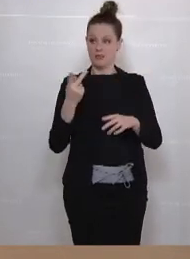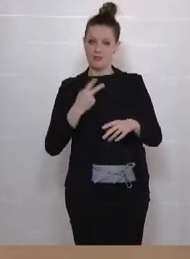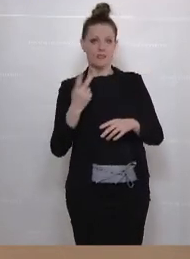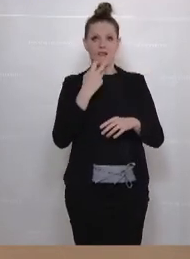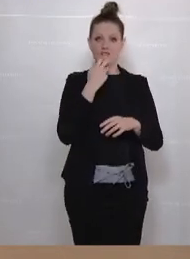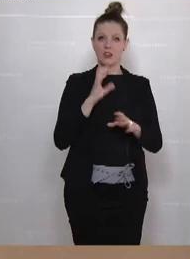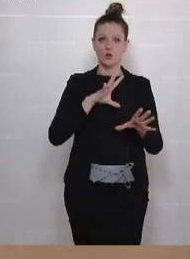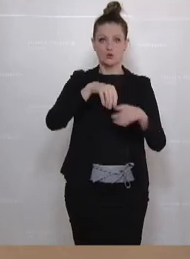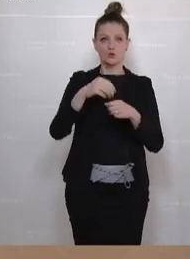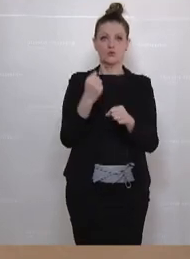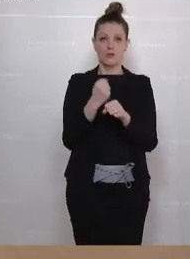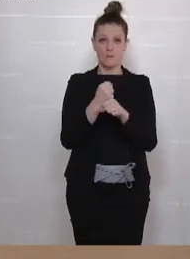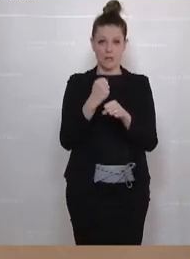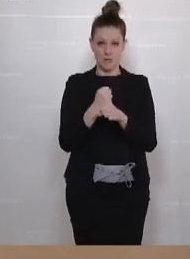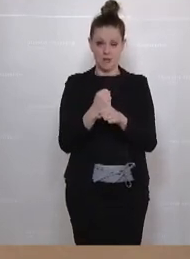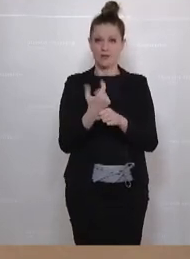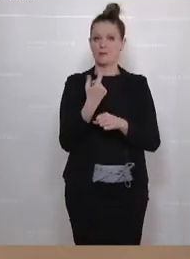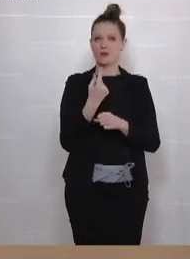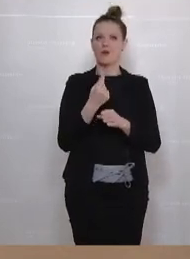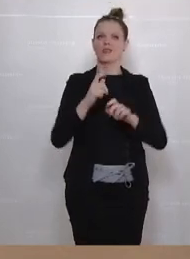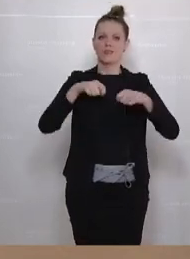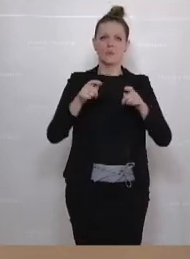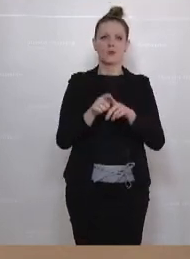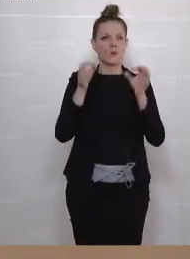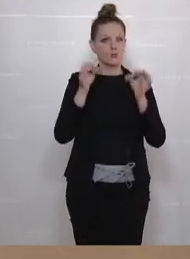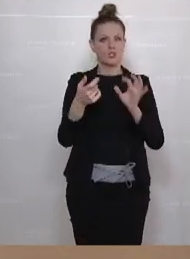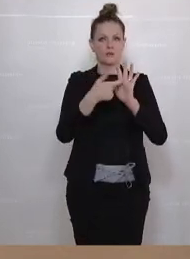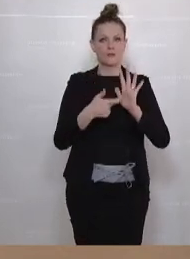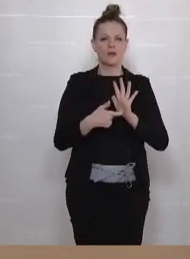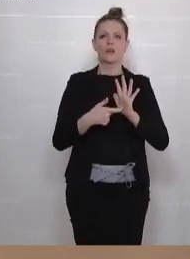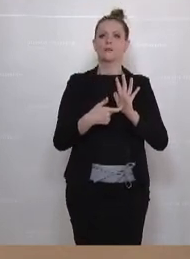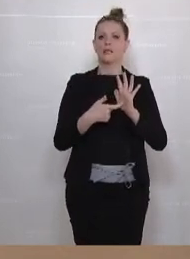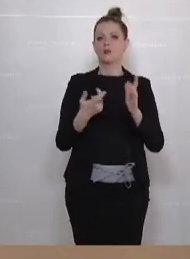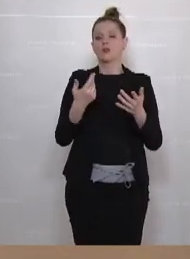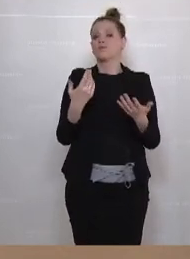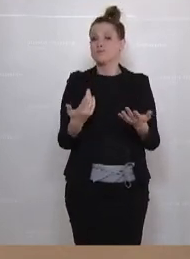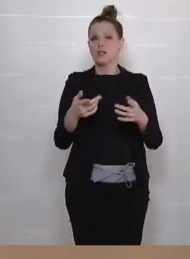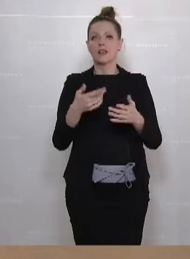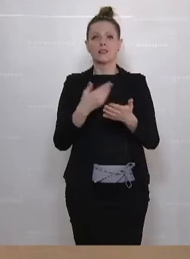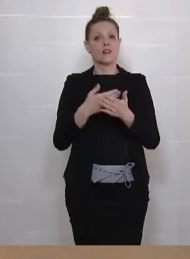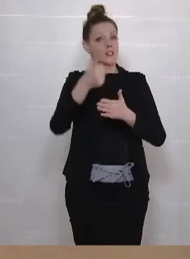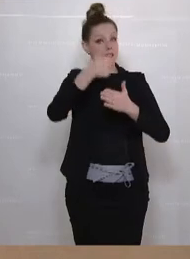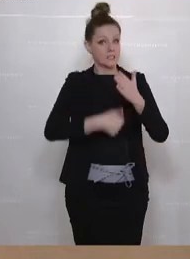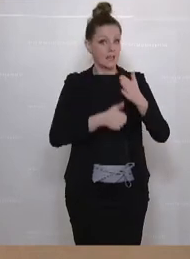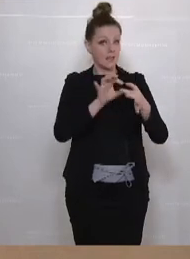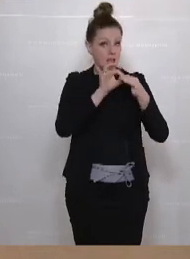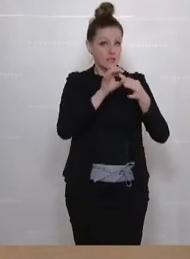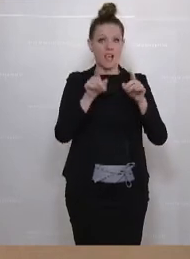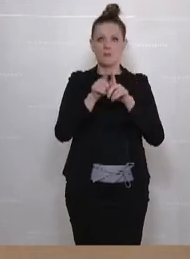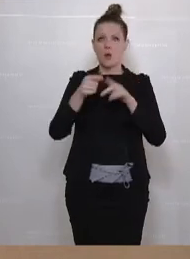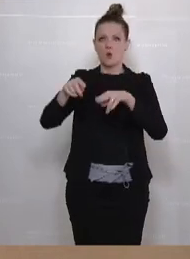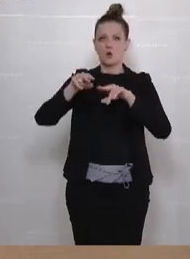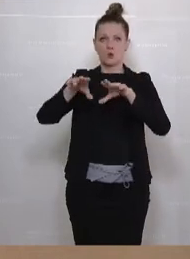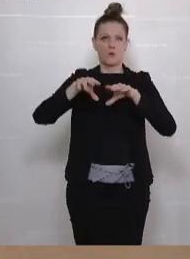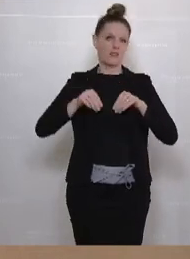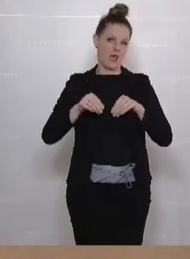euch zusammenarbeiten, dann gibt es aber auch gewisse Bedingungen, Konditionen, und das betrifft Standards, aber es betrifft auch Rückübernahme. Da